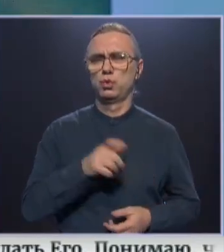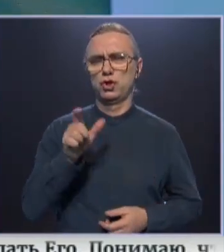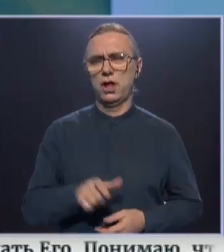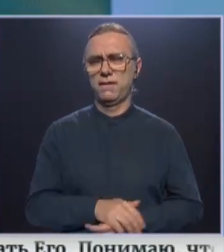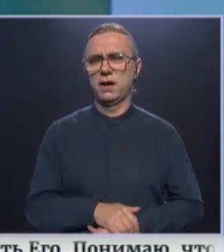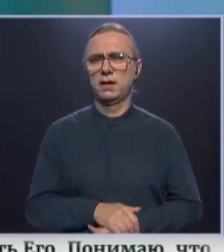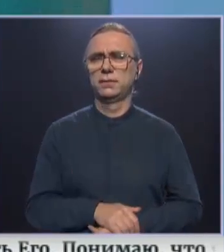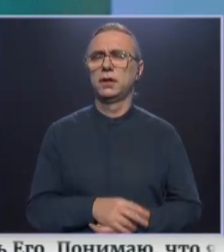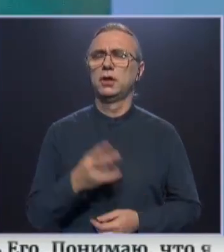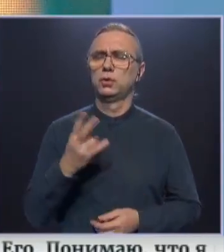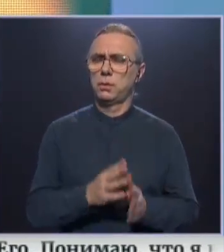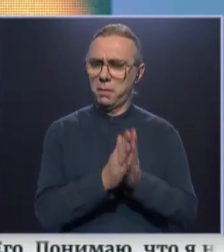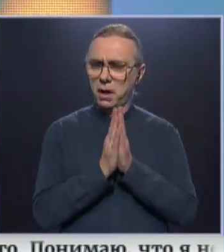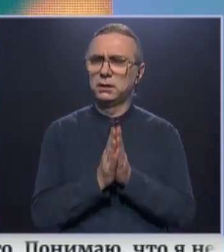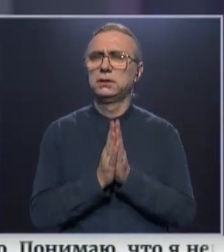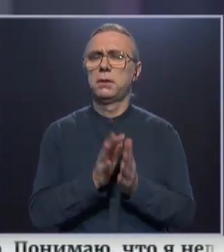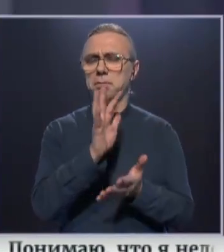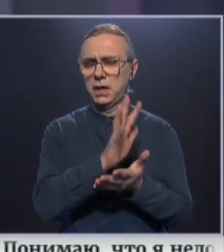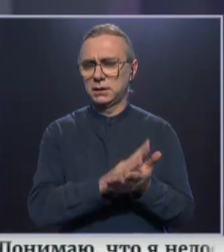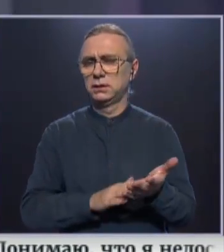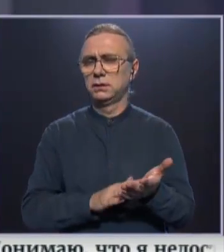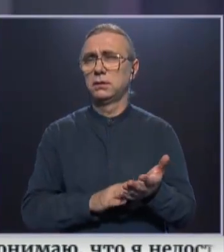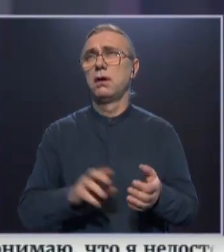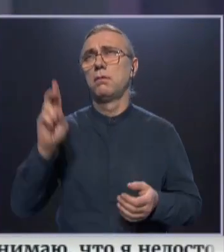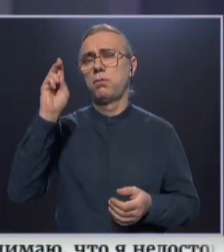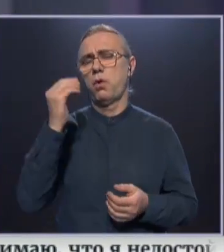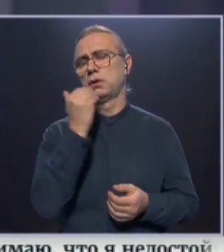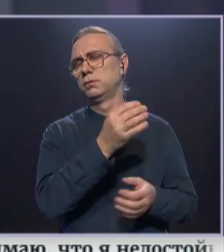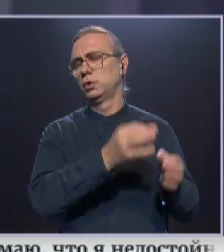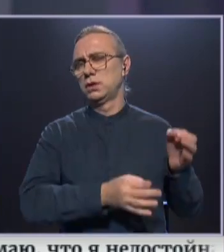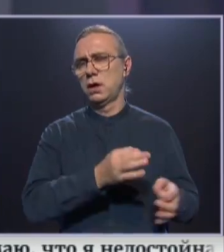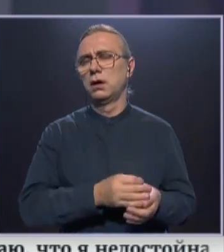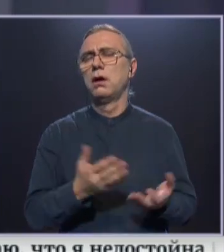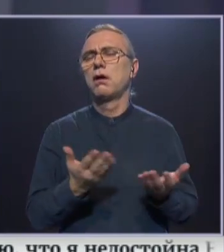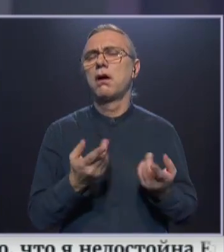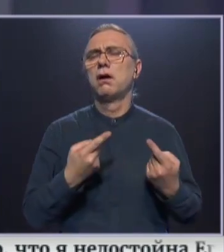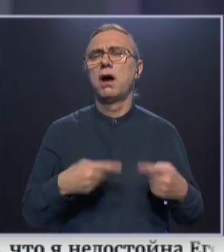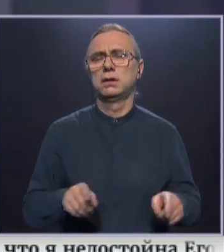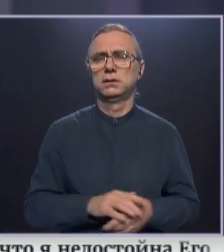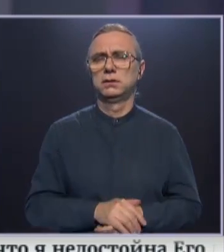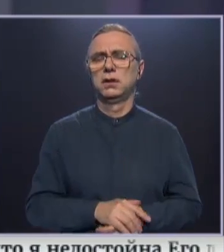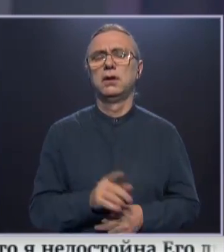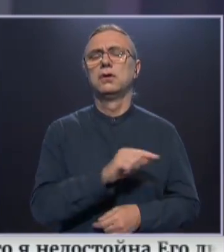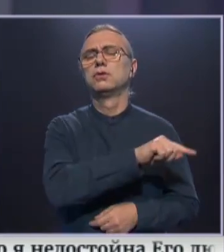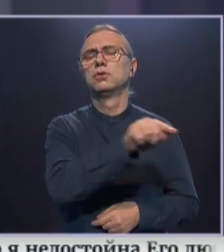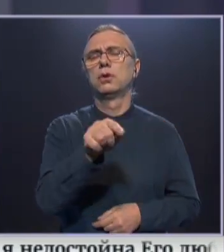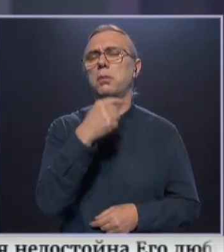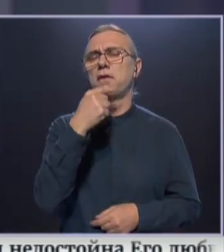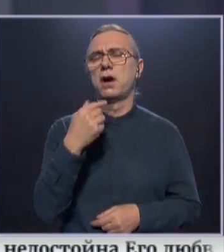помолиться, простить, и Бог им судья. Какая разница, в конце концов, что говорят за вашей